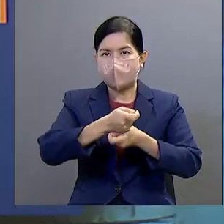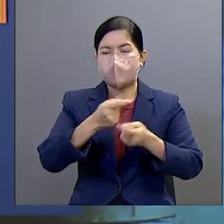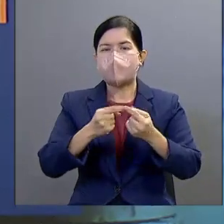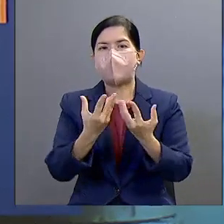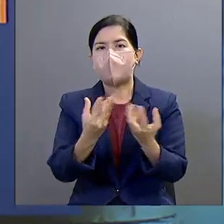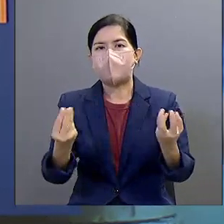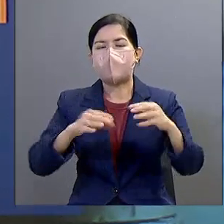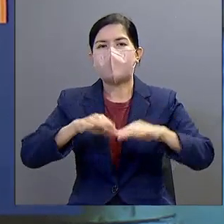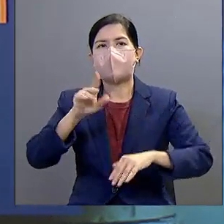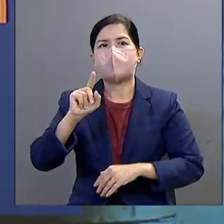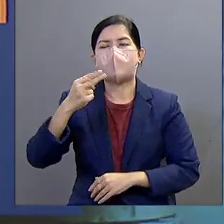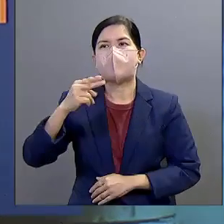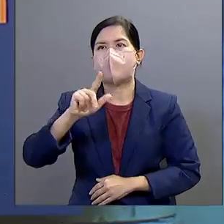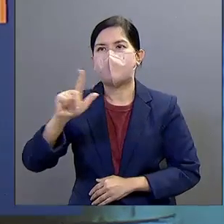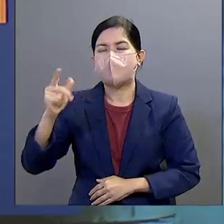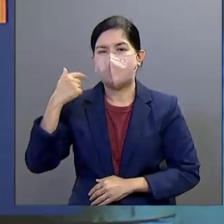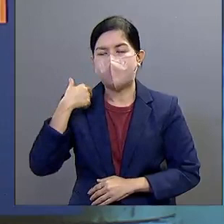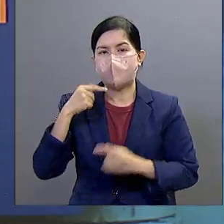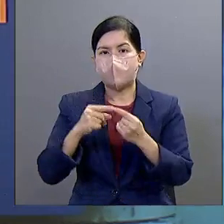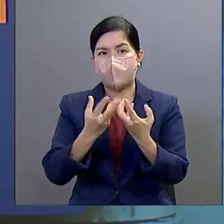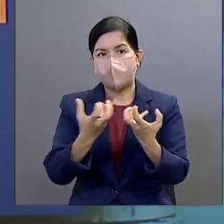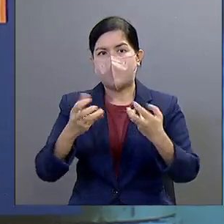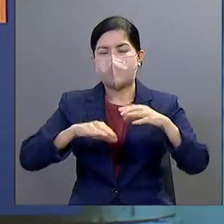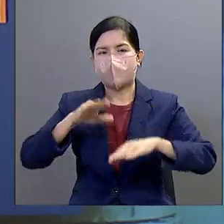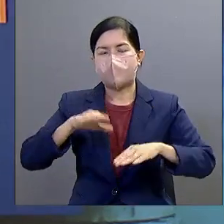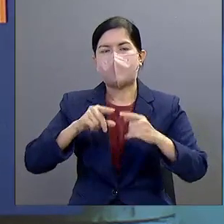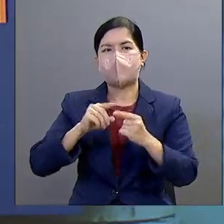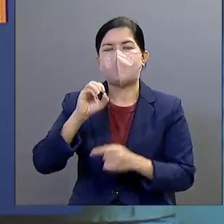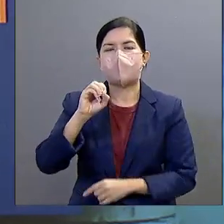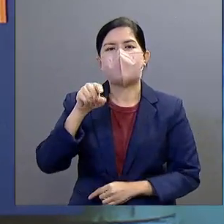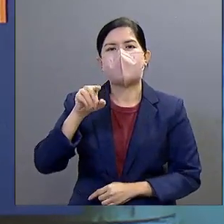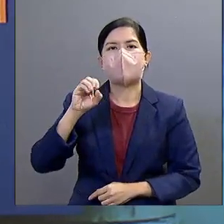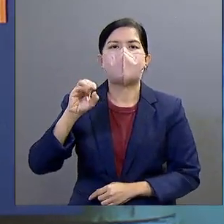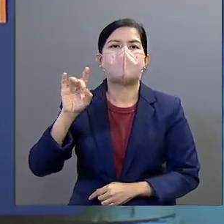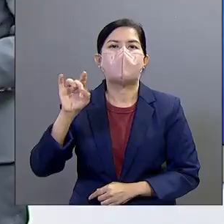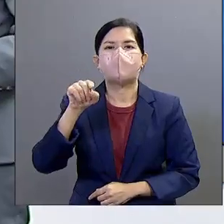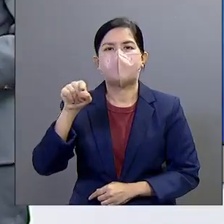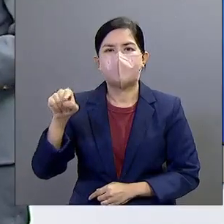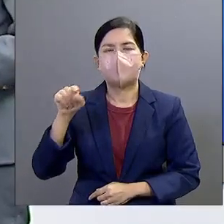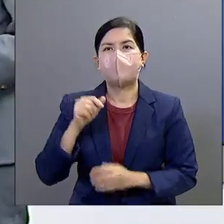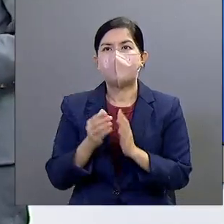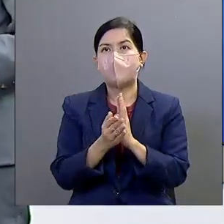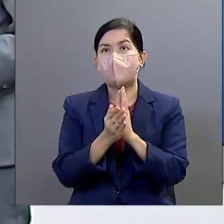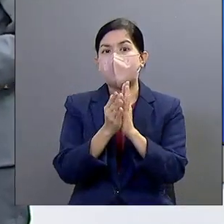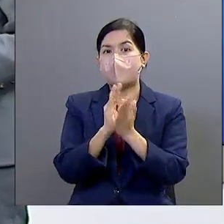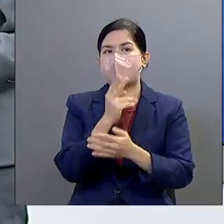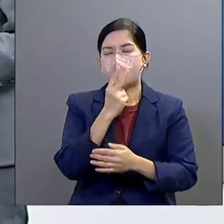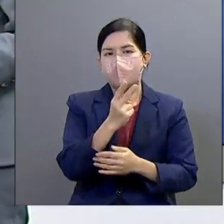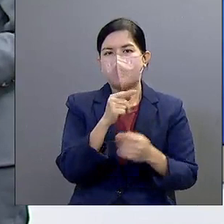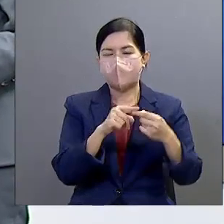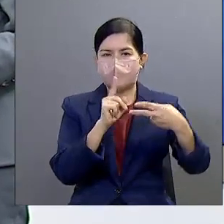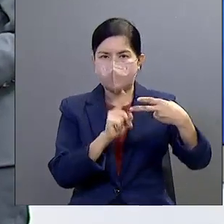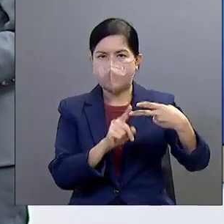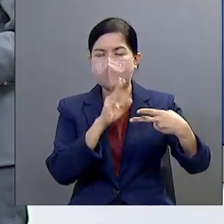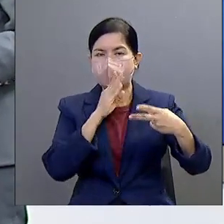มาณ 10,000 ล้านบาทคิดเป็นความเสียหายต่อ GDP ค่ะร้อยละ 0.08 ค่ะขยับขึ้นมาอีกหน่อยค่ะกรณีที่2ฝน